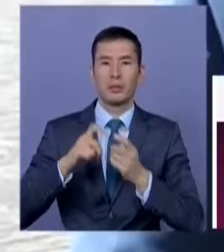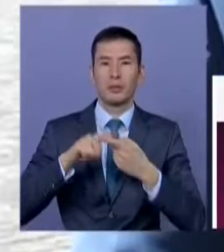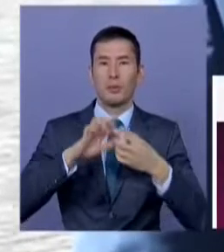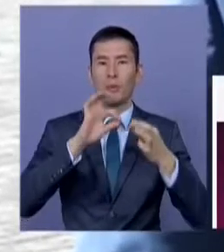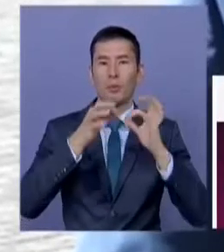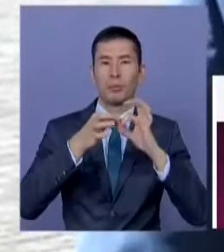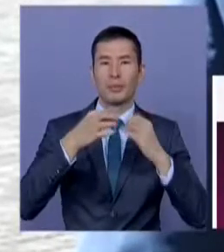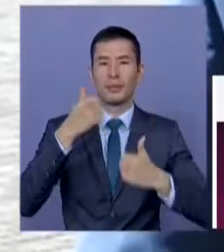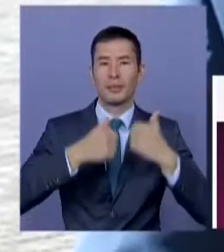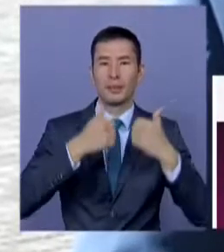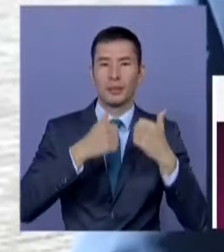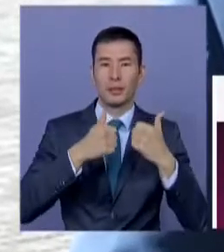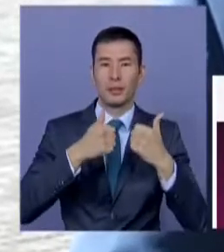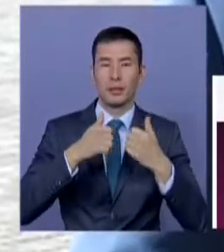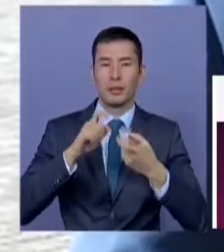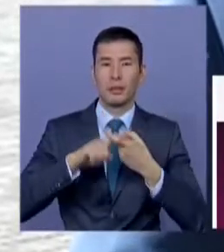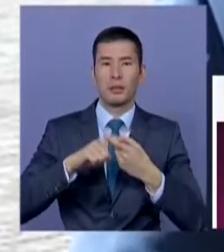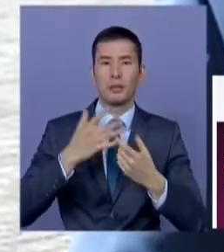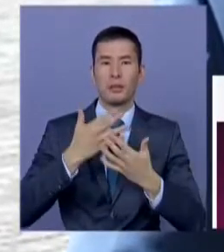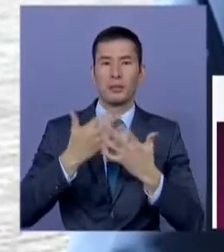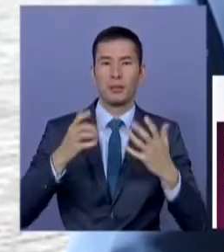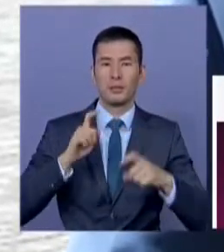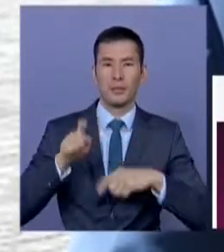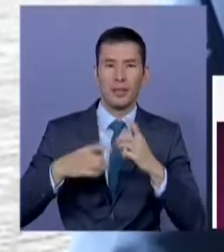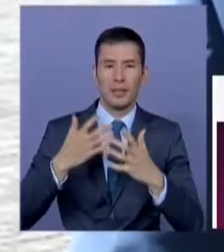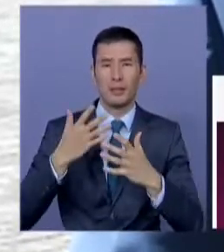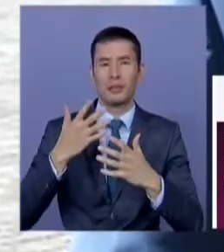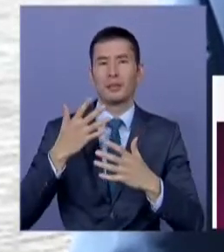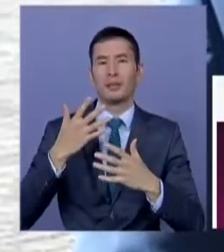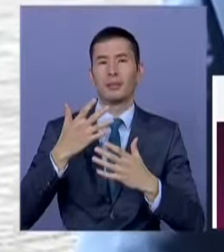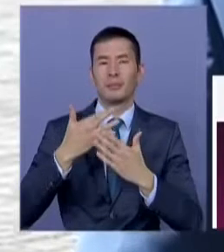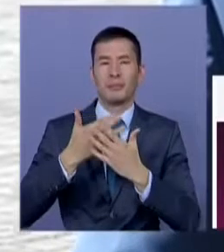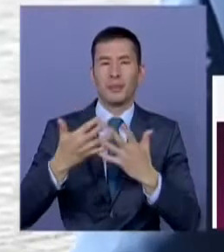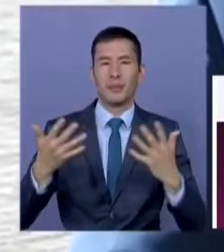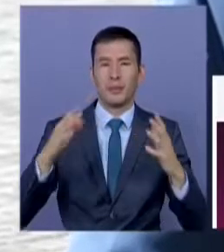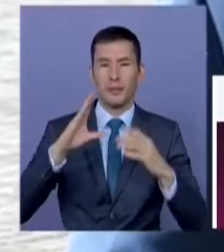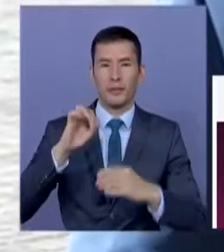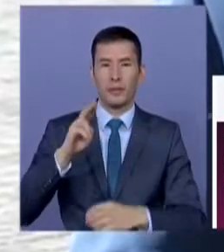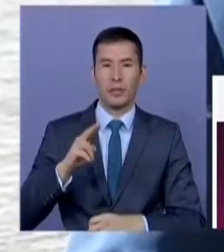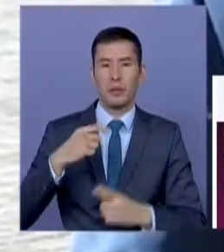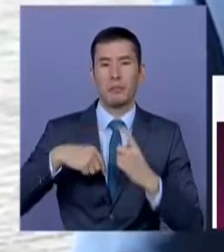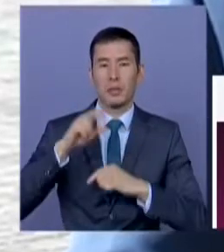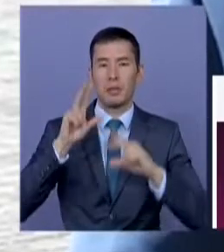играх своего рода как контрольные старты и мы надеемся что